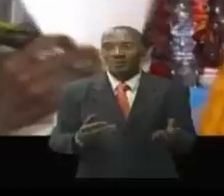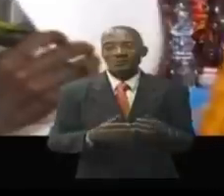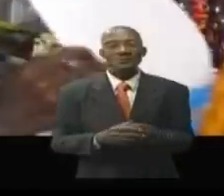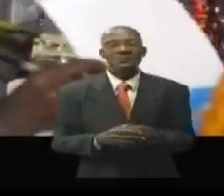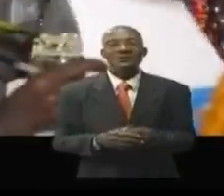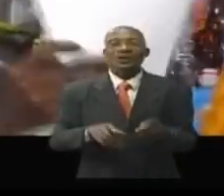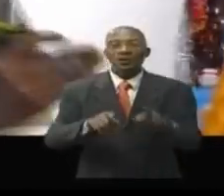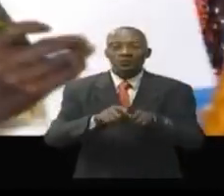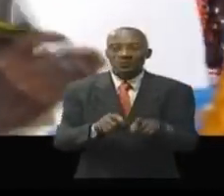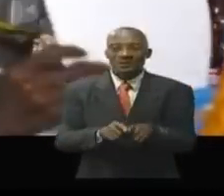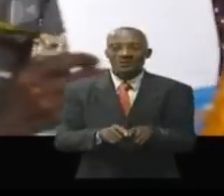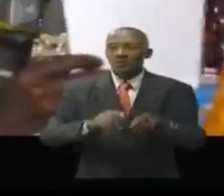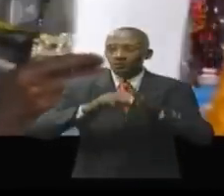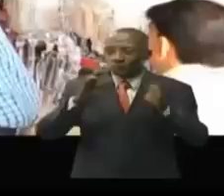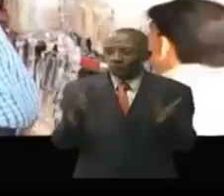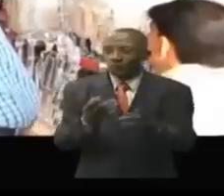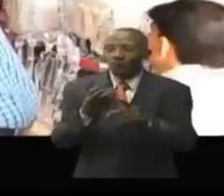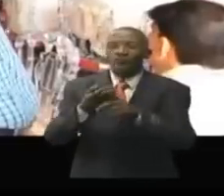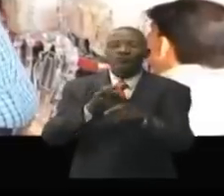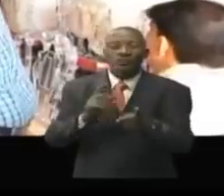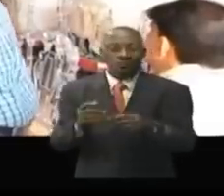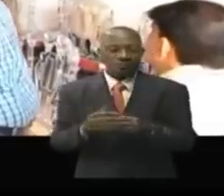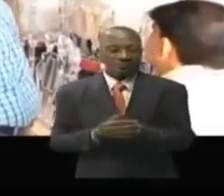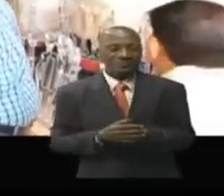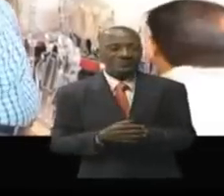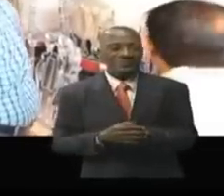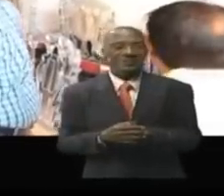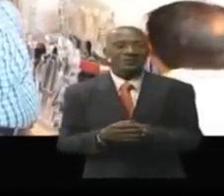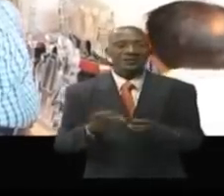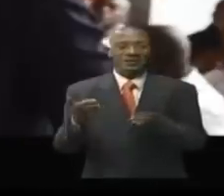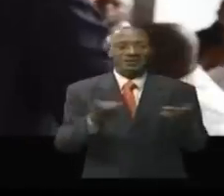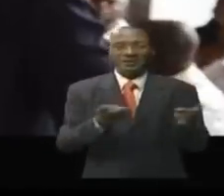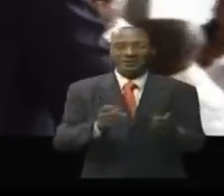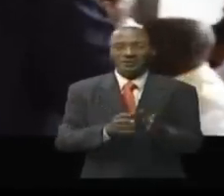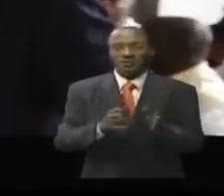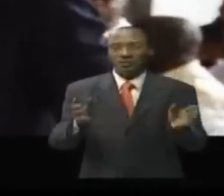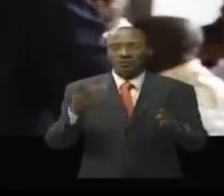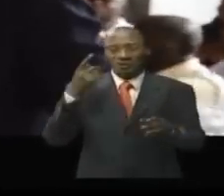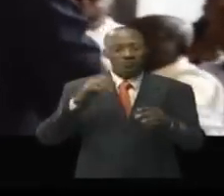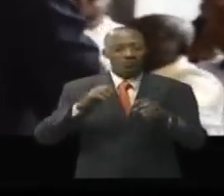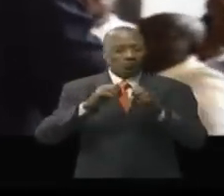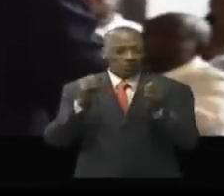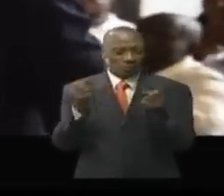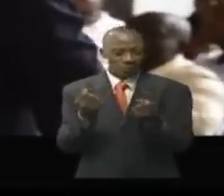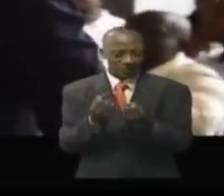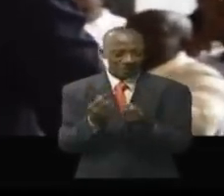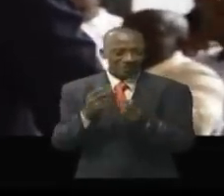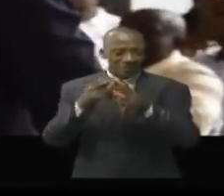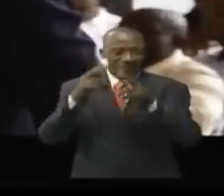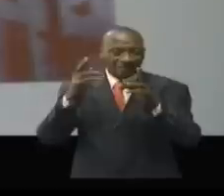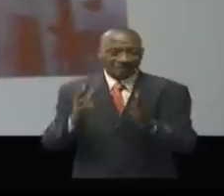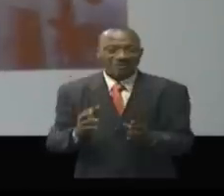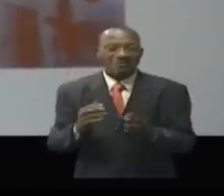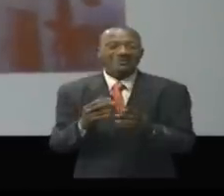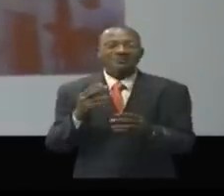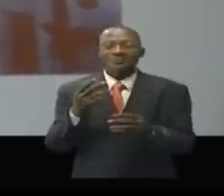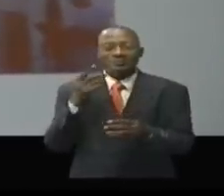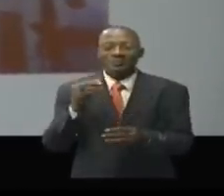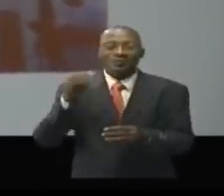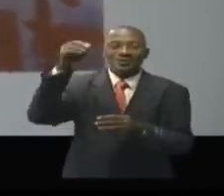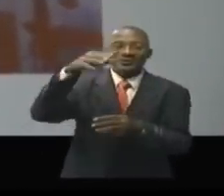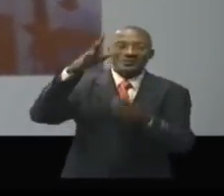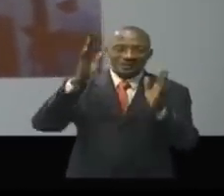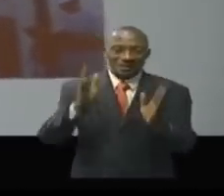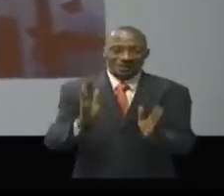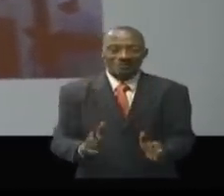leur reconnaissance. Le directeur général de la société Fouani Congo, Abdallah Fouani, s'est dit disponible de continuer à